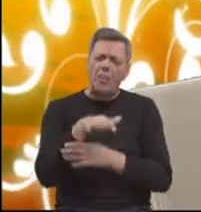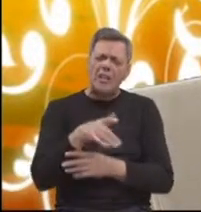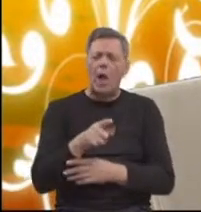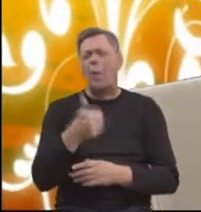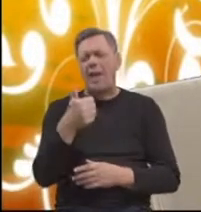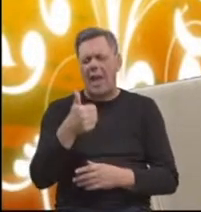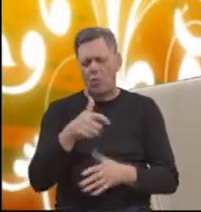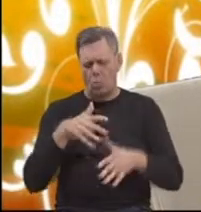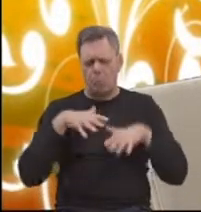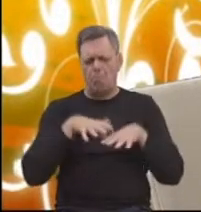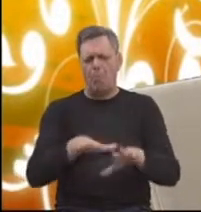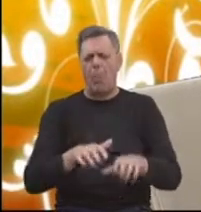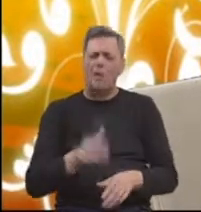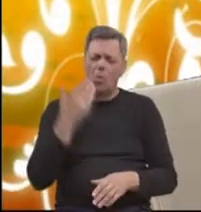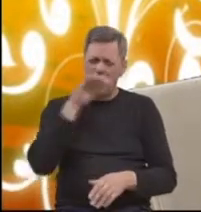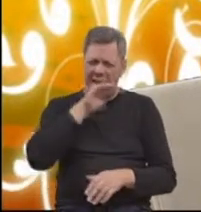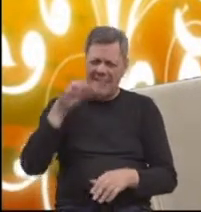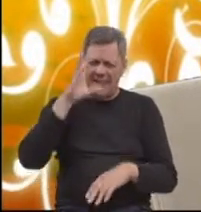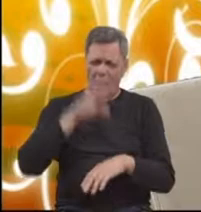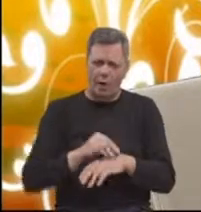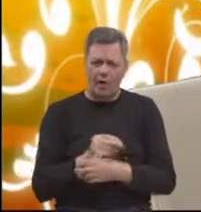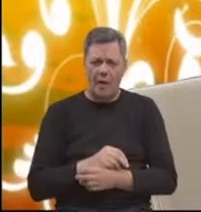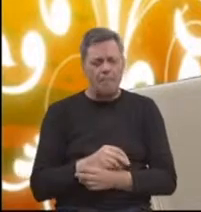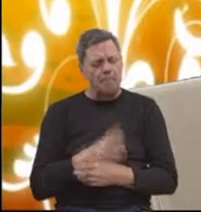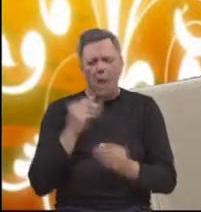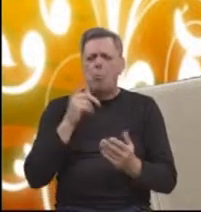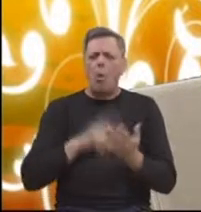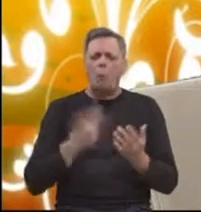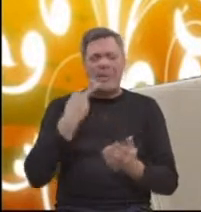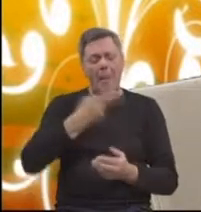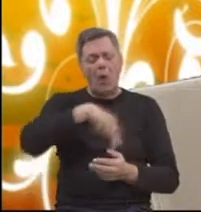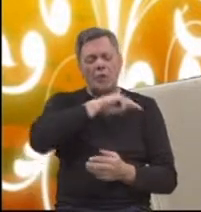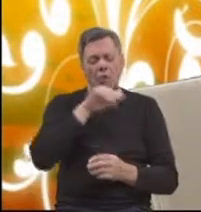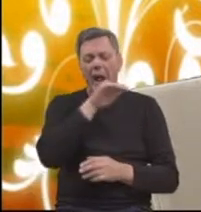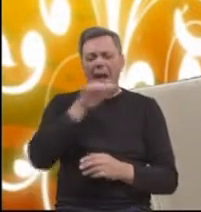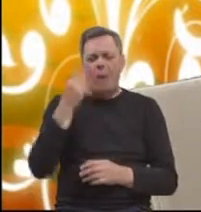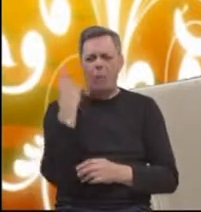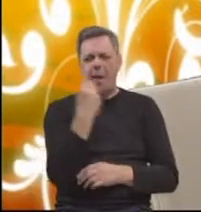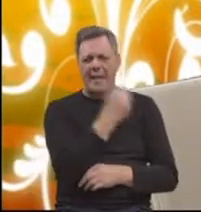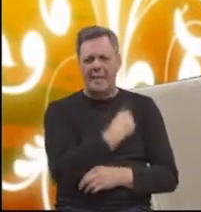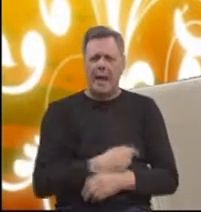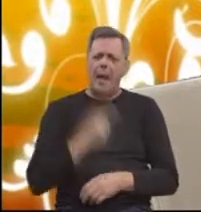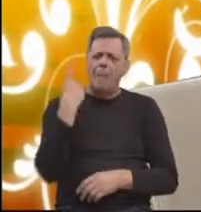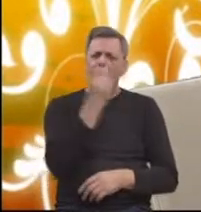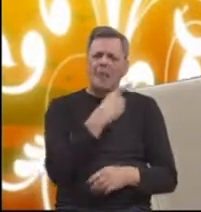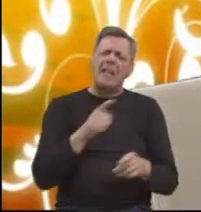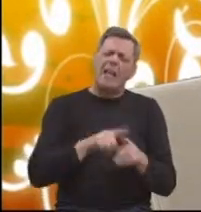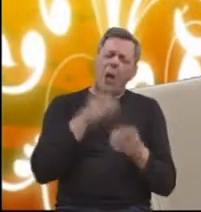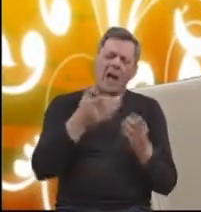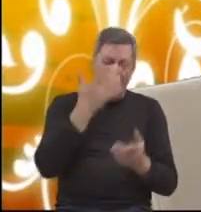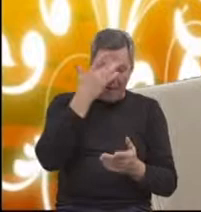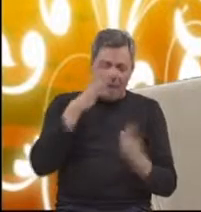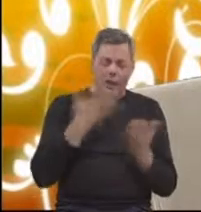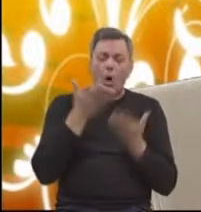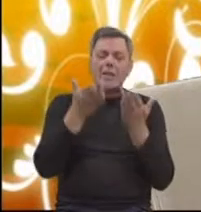na jednu cijelu populaciju, odnosno na razini stanovništva, a često se ne osvrćemo na razinu pojedinca. Znači, pojedinac kao takav ne zna što